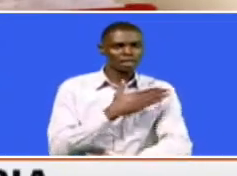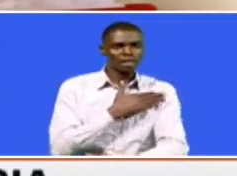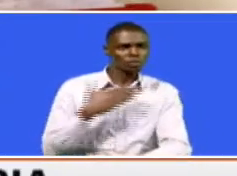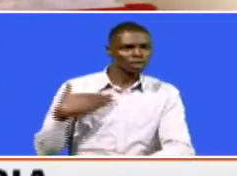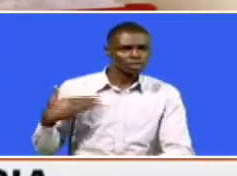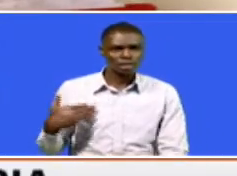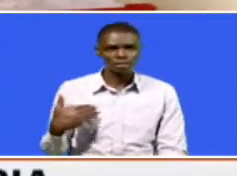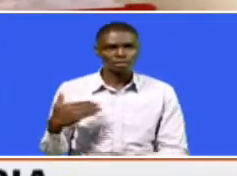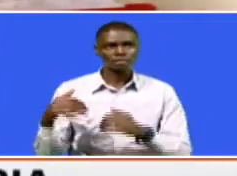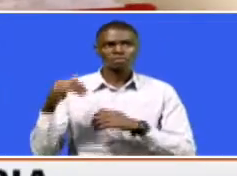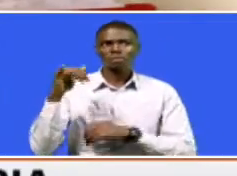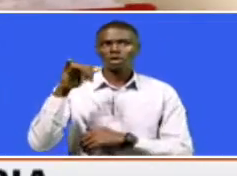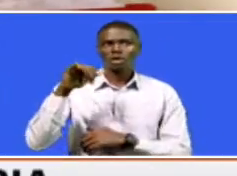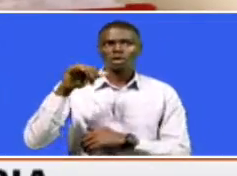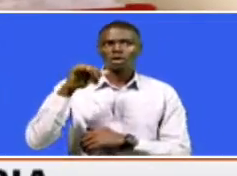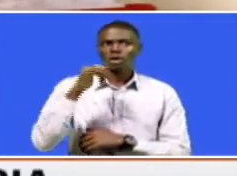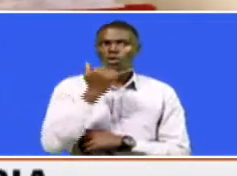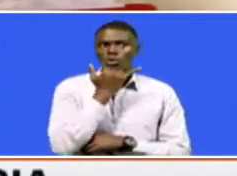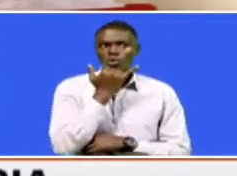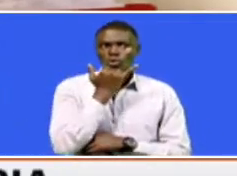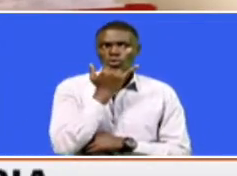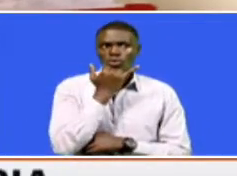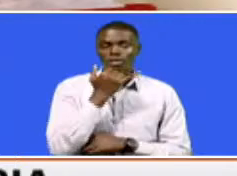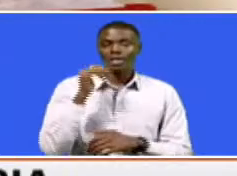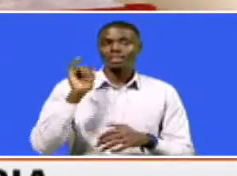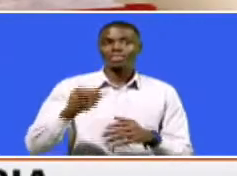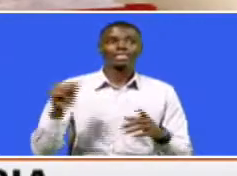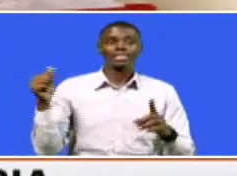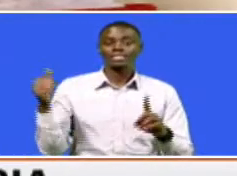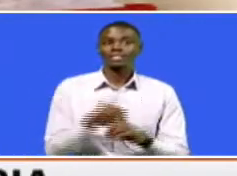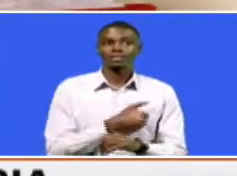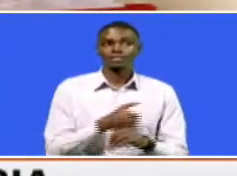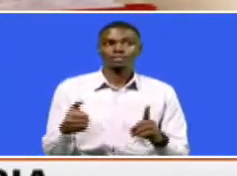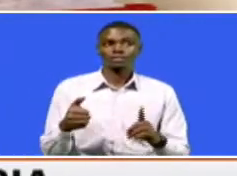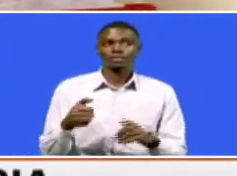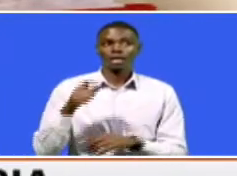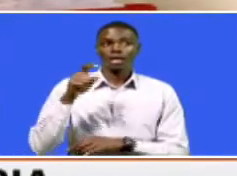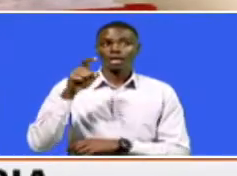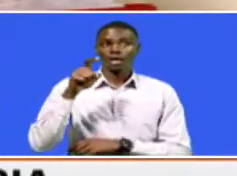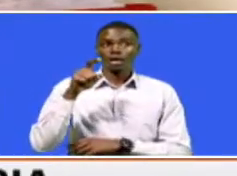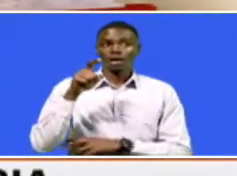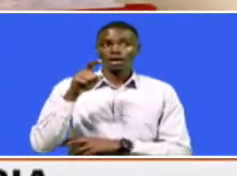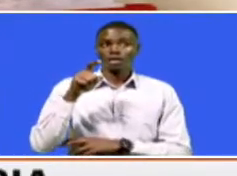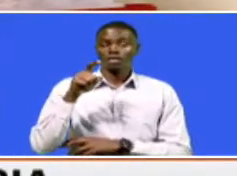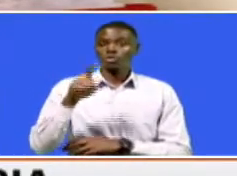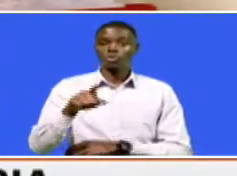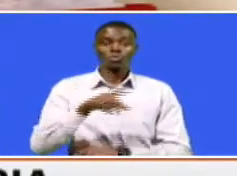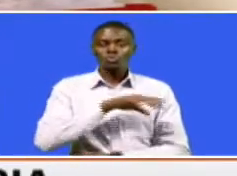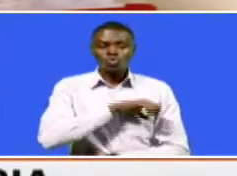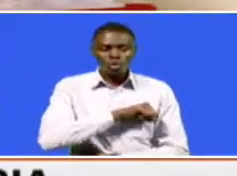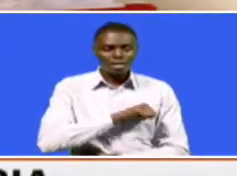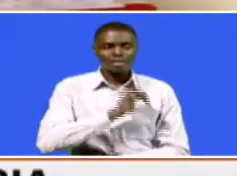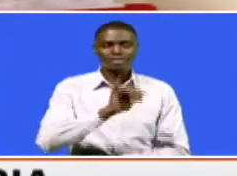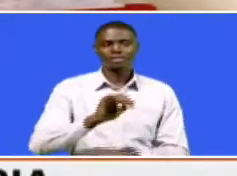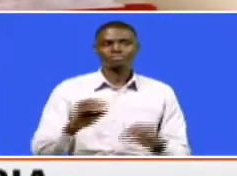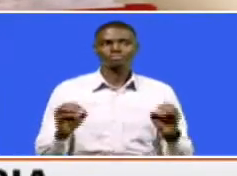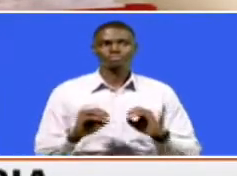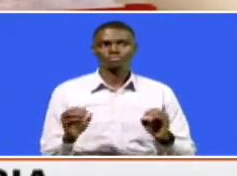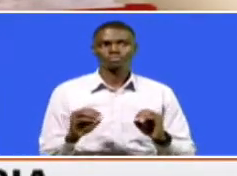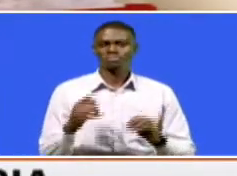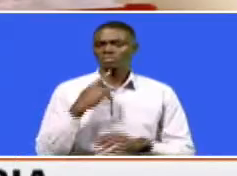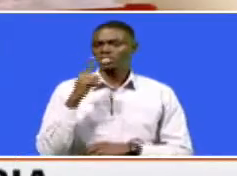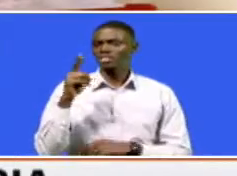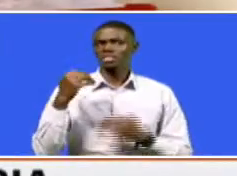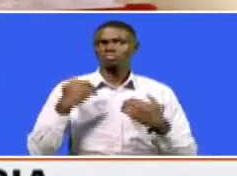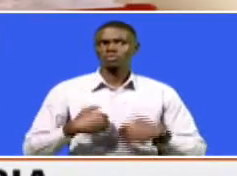and you are not for it, that is already harassment, you know. So you should not, you know, tolerate it, for example, and just say, this